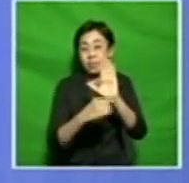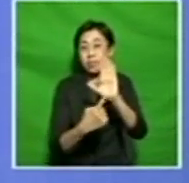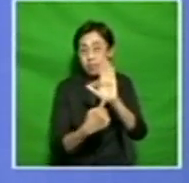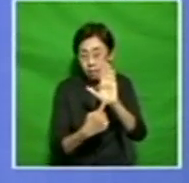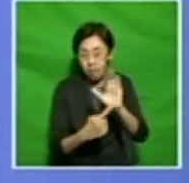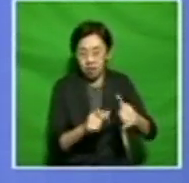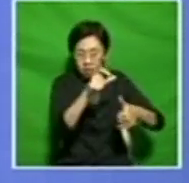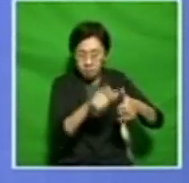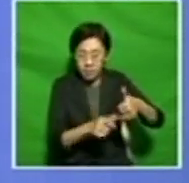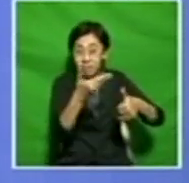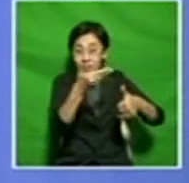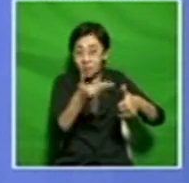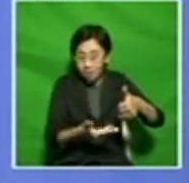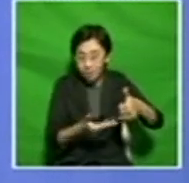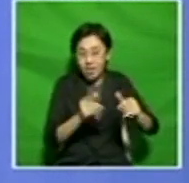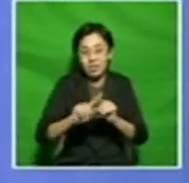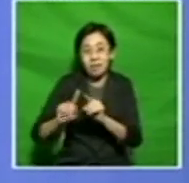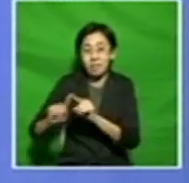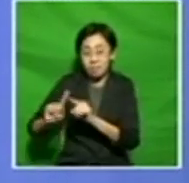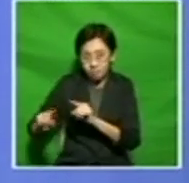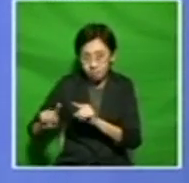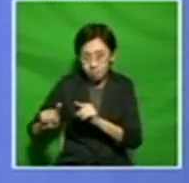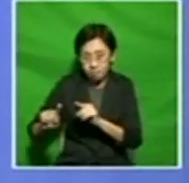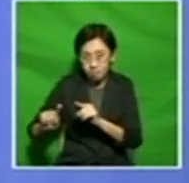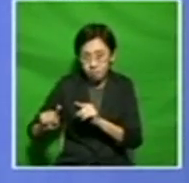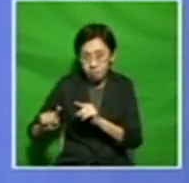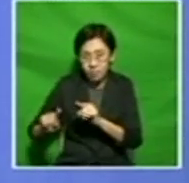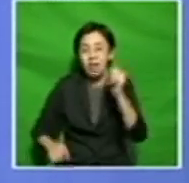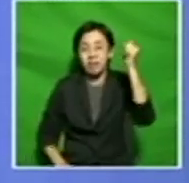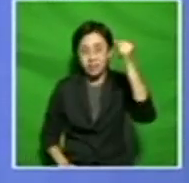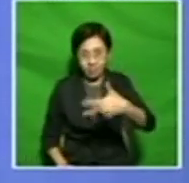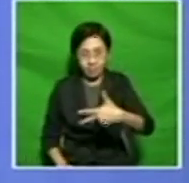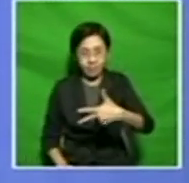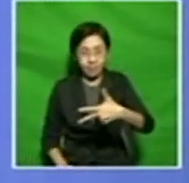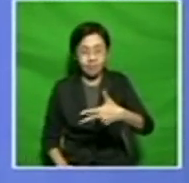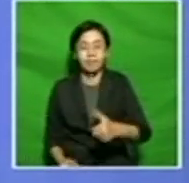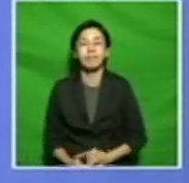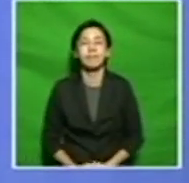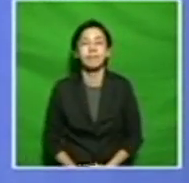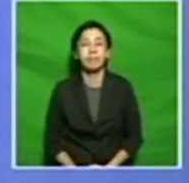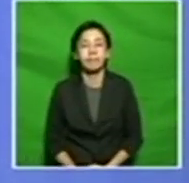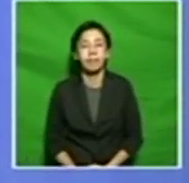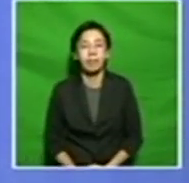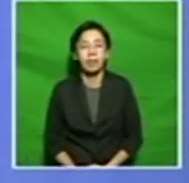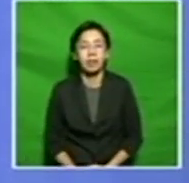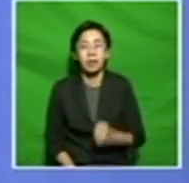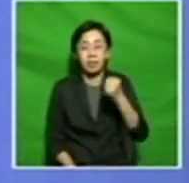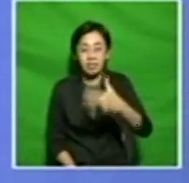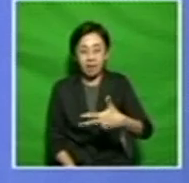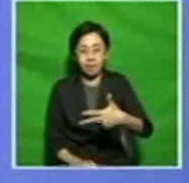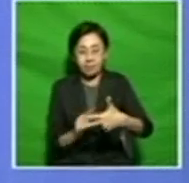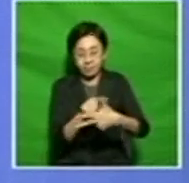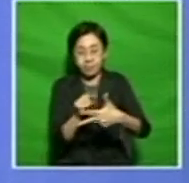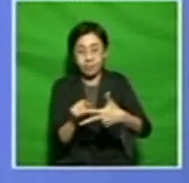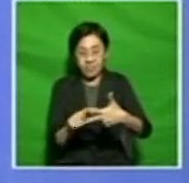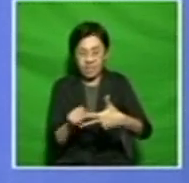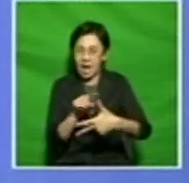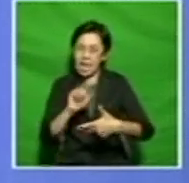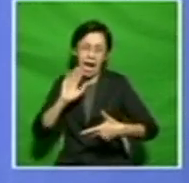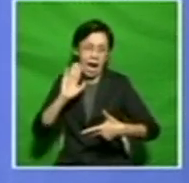กรรมต่างๆเอาไว้เป็น3ประเภทคือประเภทห้ามทำ